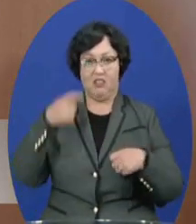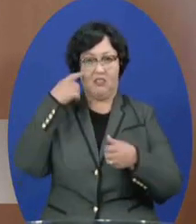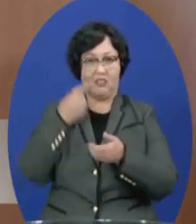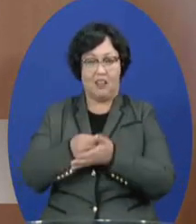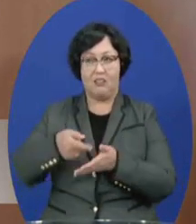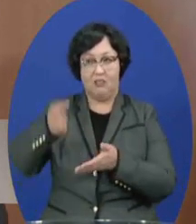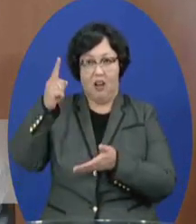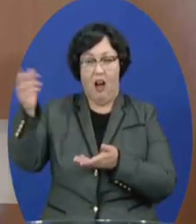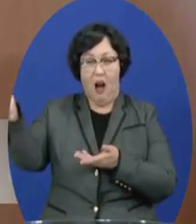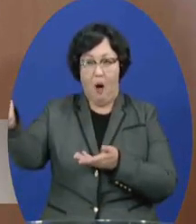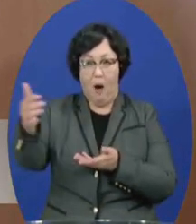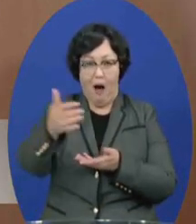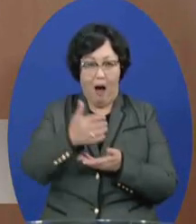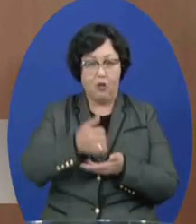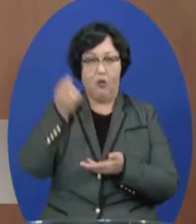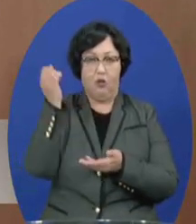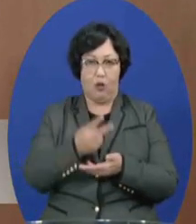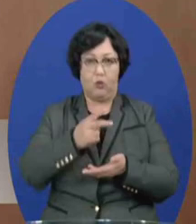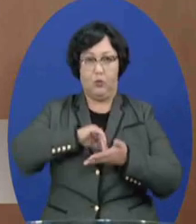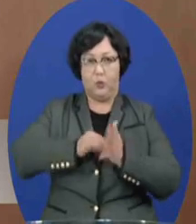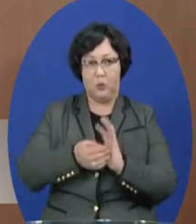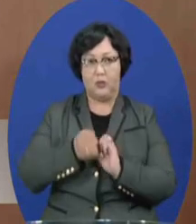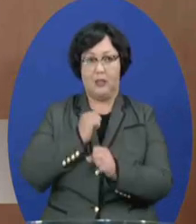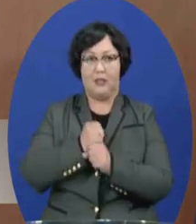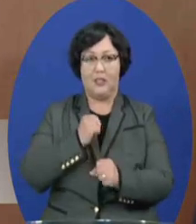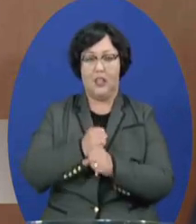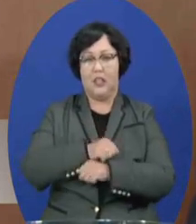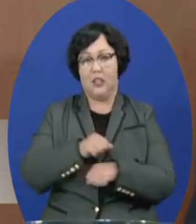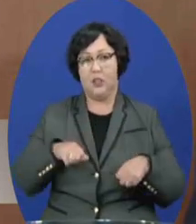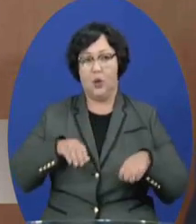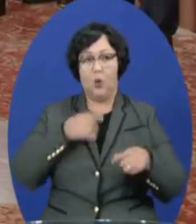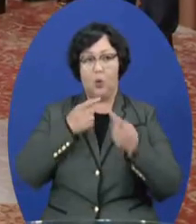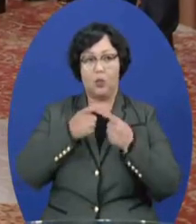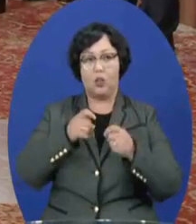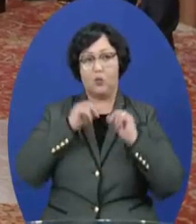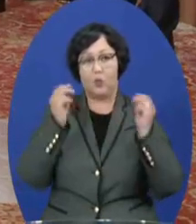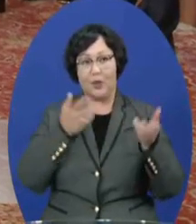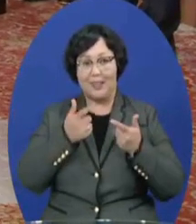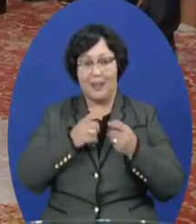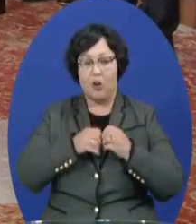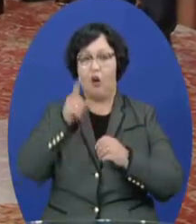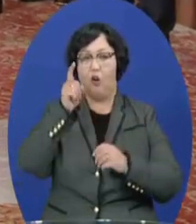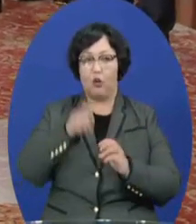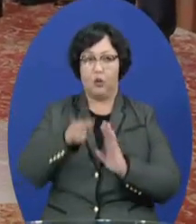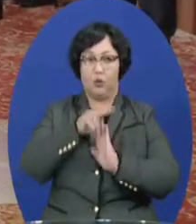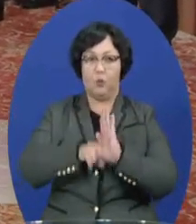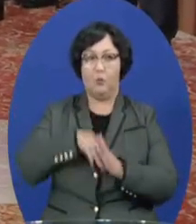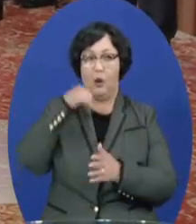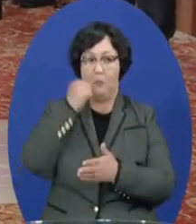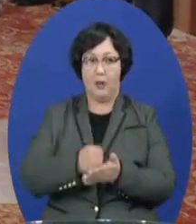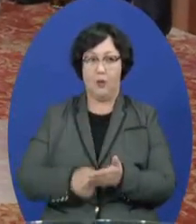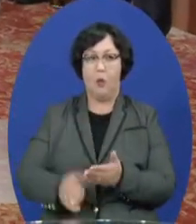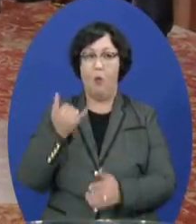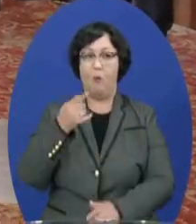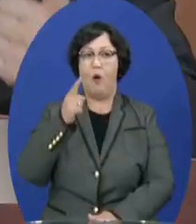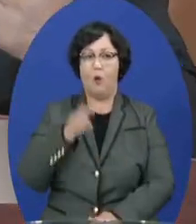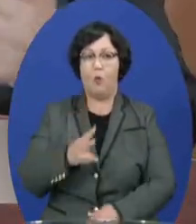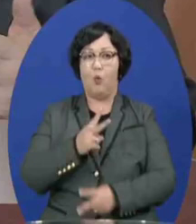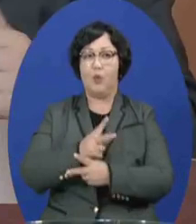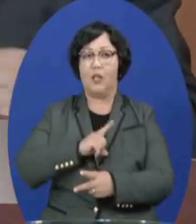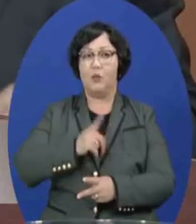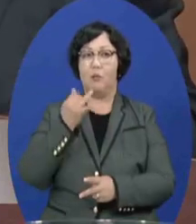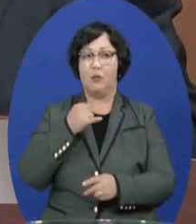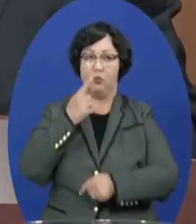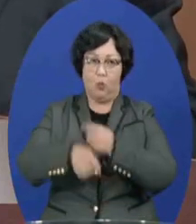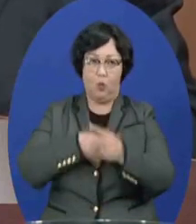одоо саналудаа авч нэгтгээд эцлээд иргэдийн хурлын чуулганаар оруулж хотын дүрмээр батлах юм. Нийслэл Улаанбаатар хотын эрх зүйн байдлын тухай